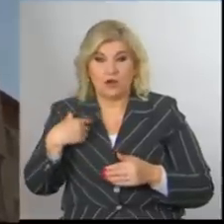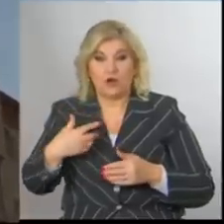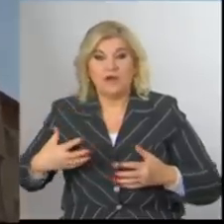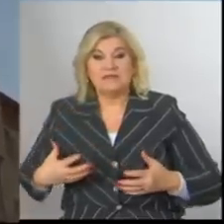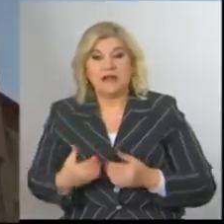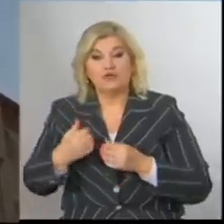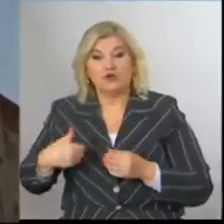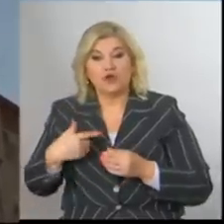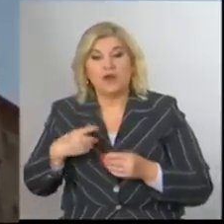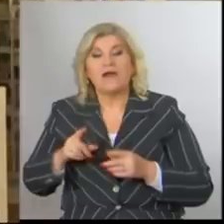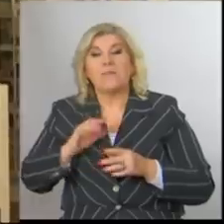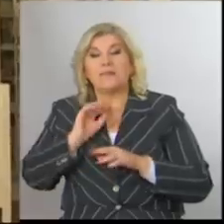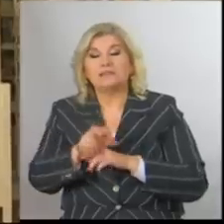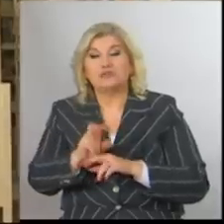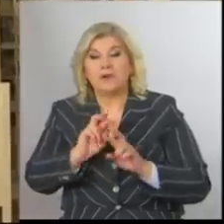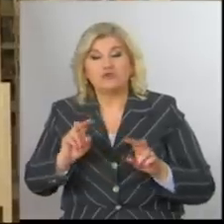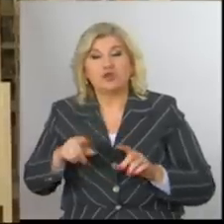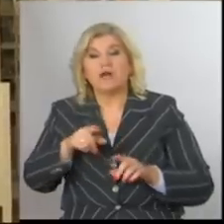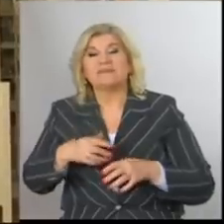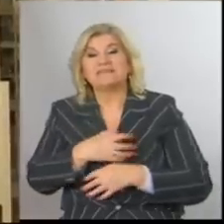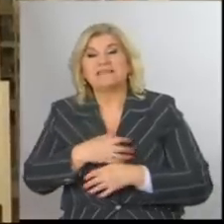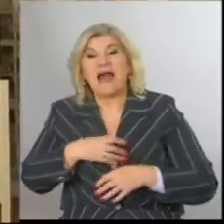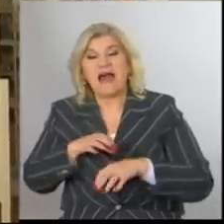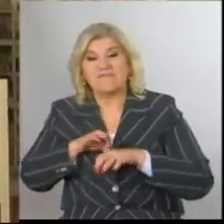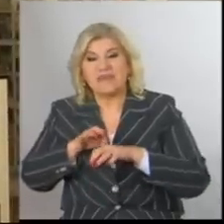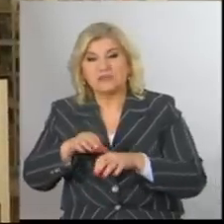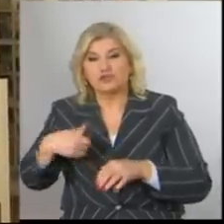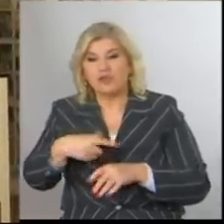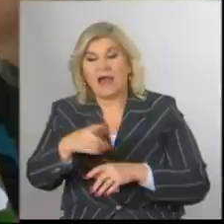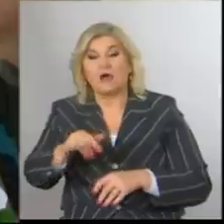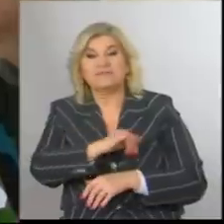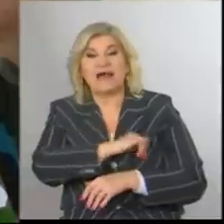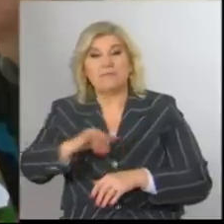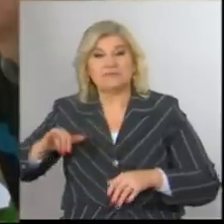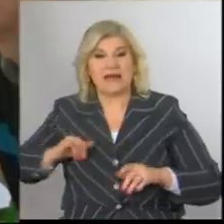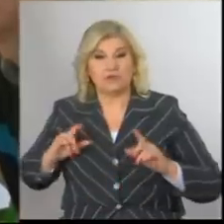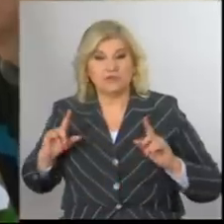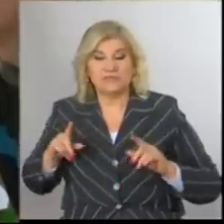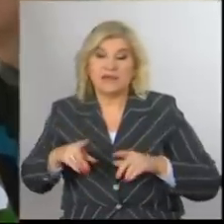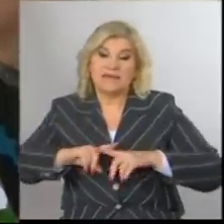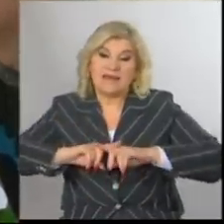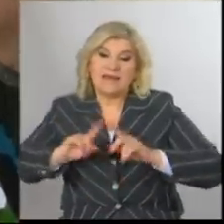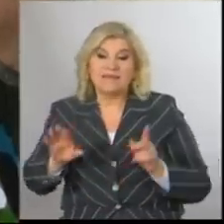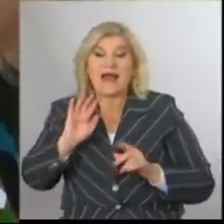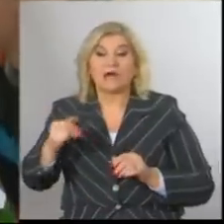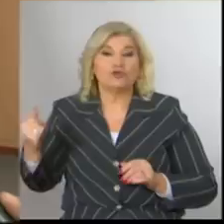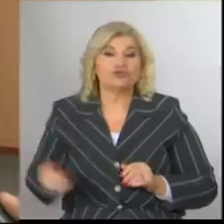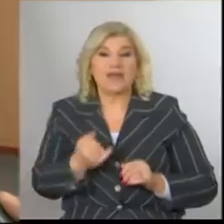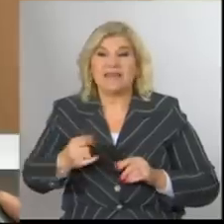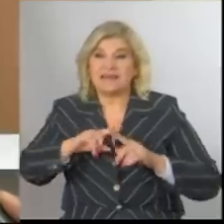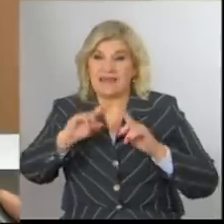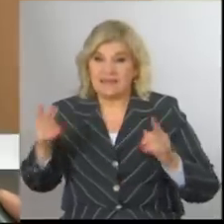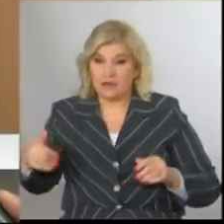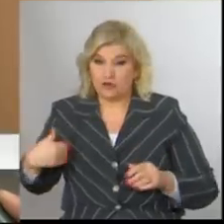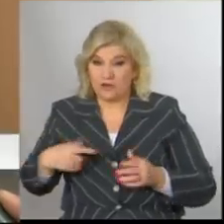prevláda v prístupe učiteľov snaha viesť žiakov k samostatnosti podľa študentov je v tom ich škola iná ako štandardné stredné školy